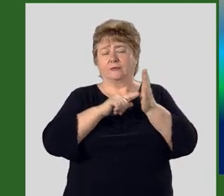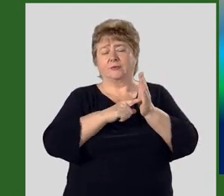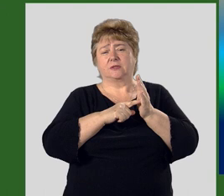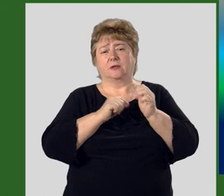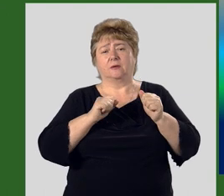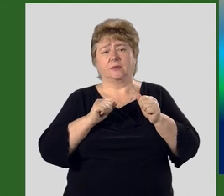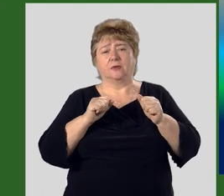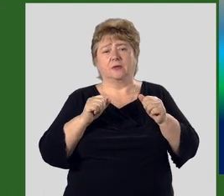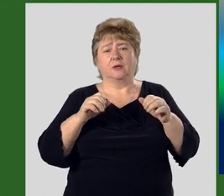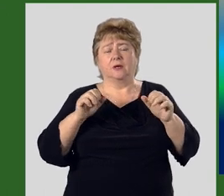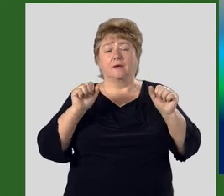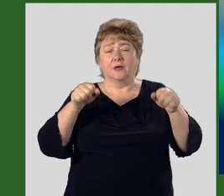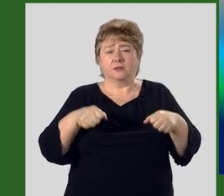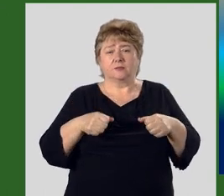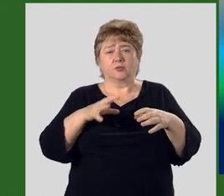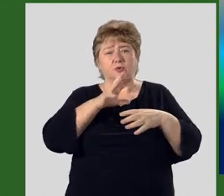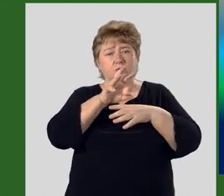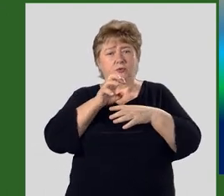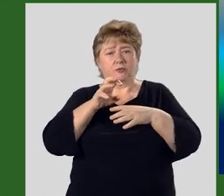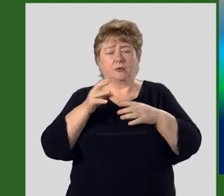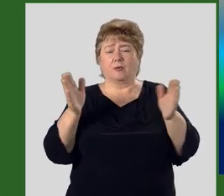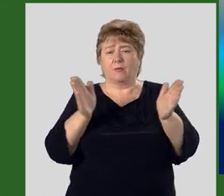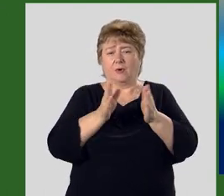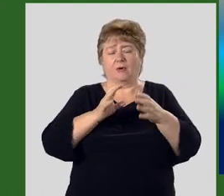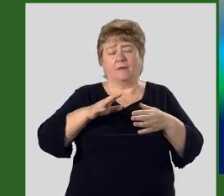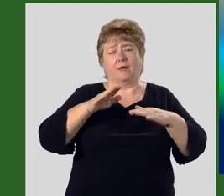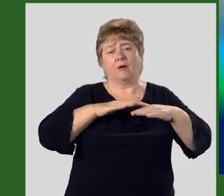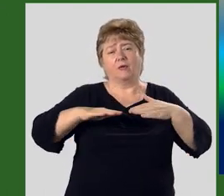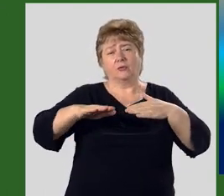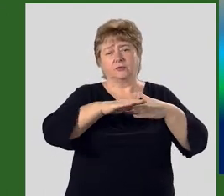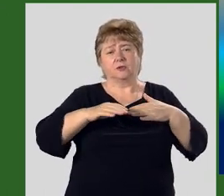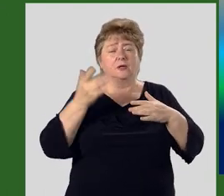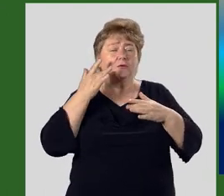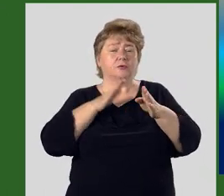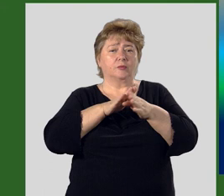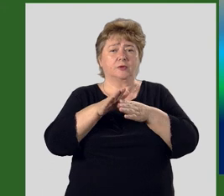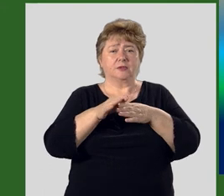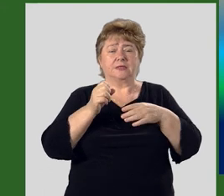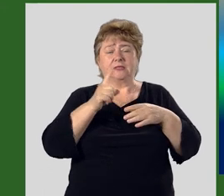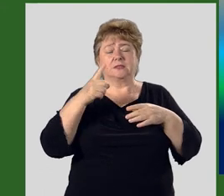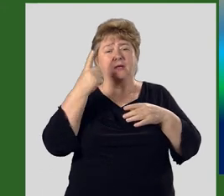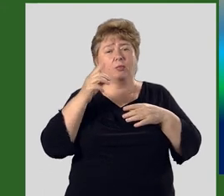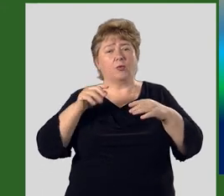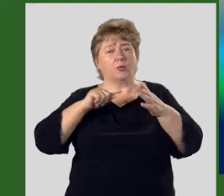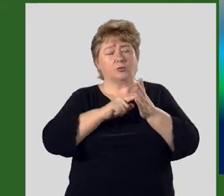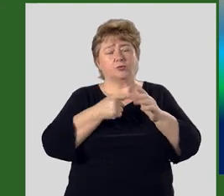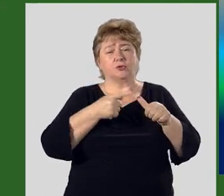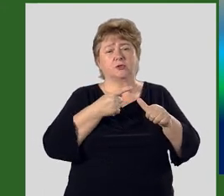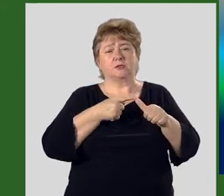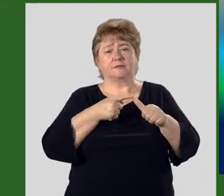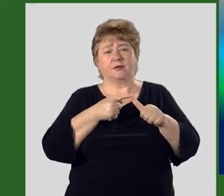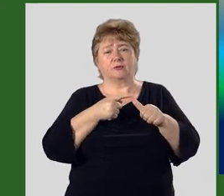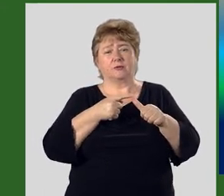знаками. Способ съемки, применяемый для небольшого участка, который проводится из одной точки,